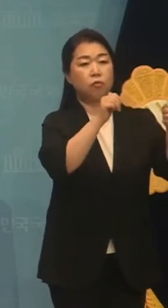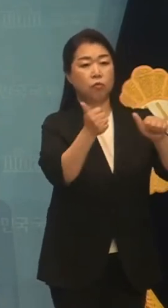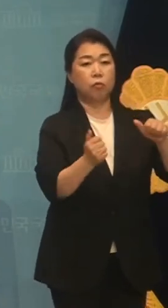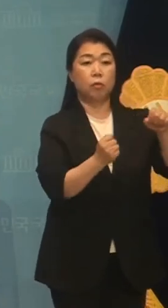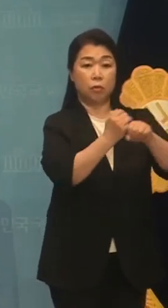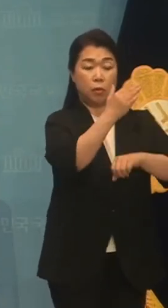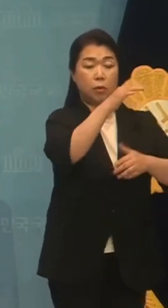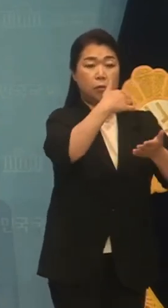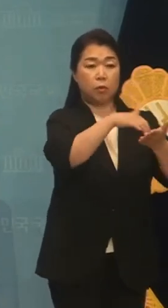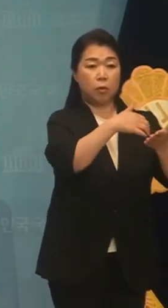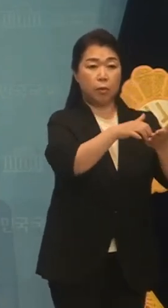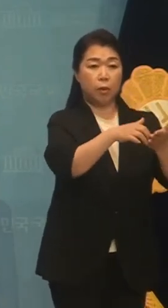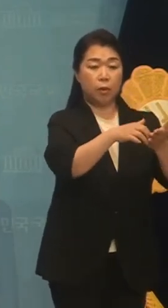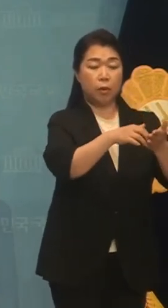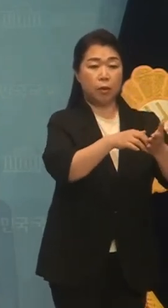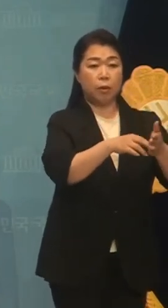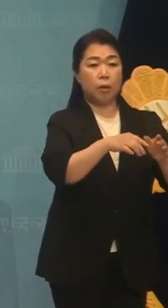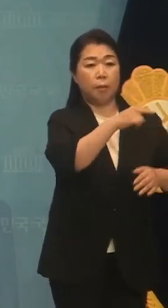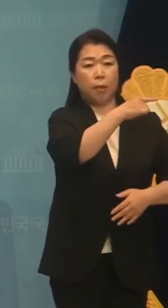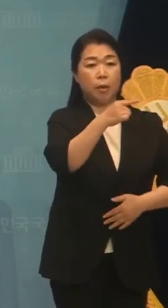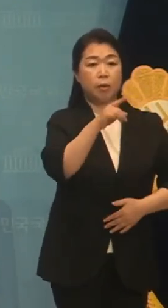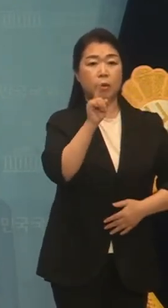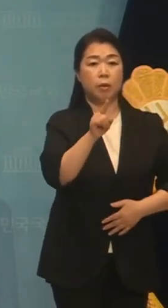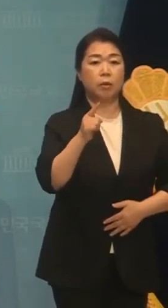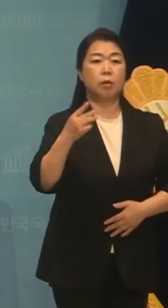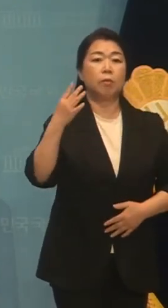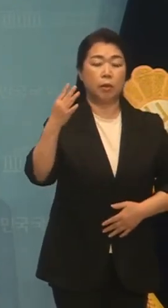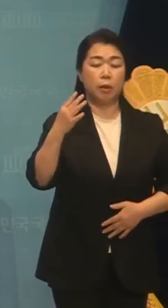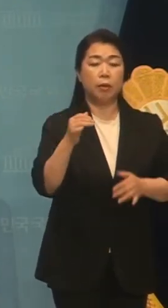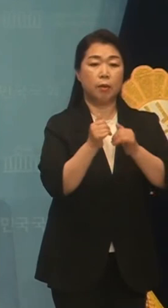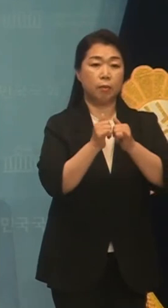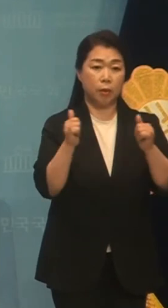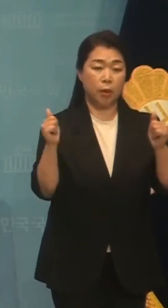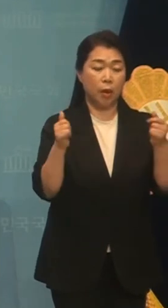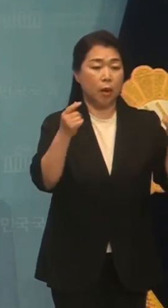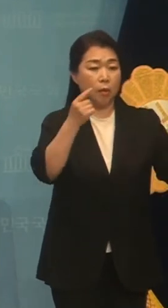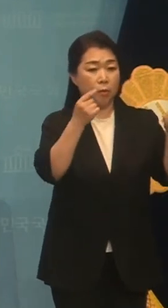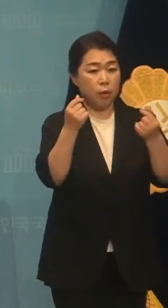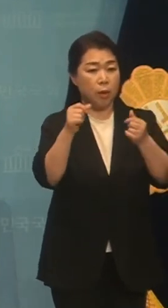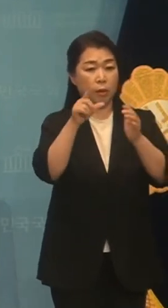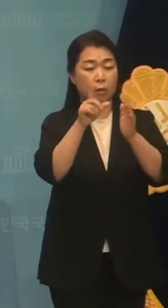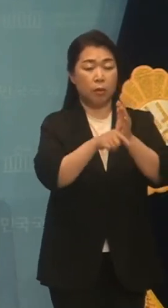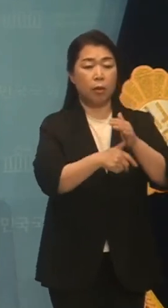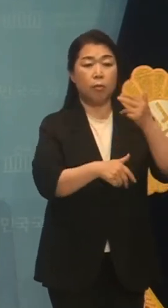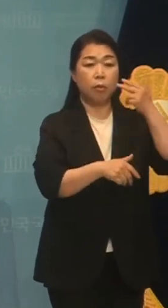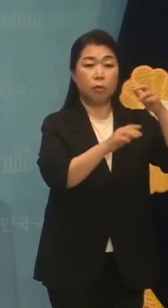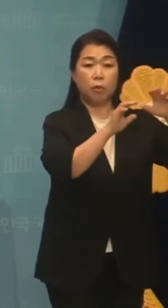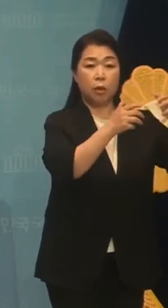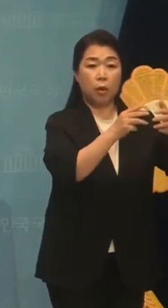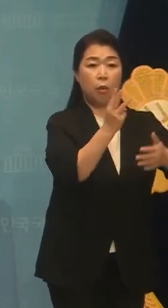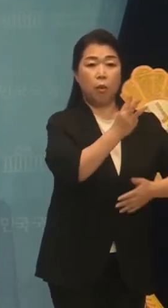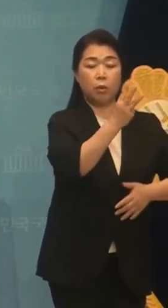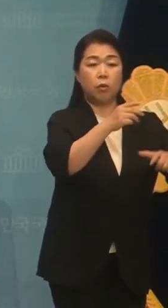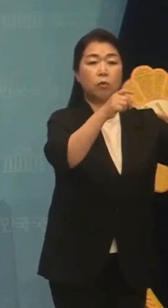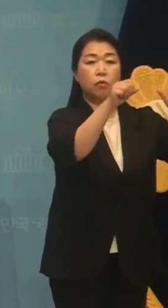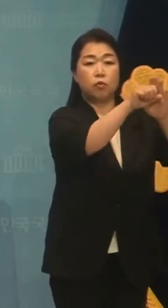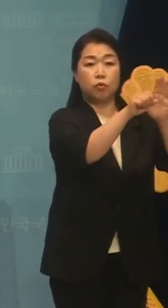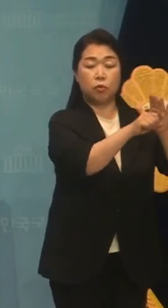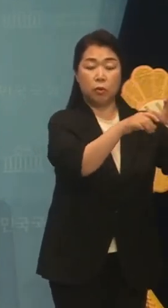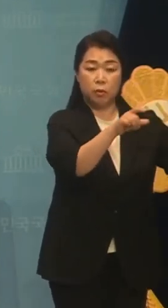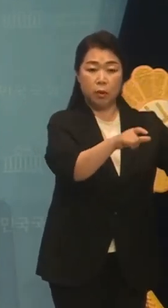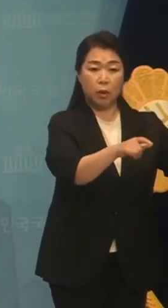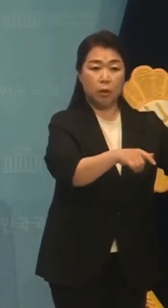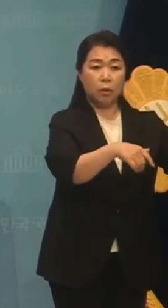대비 마이너스 1.4명으로 보고되었습니다. 비슷한 시기에 미국의 워싱턴주는